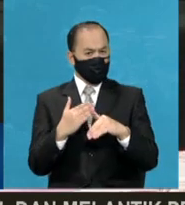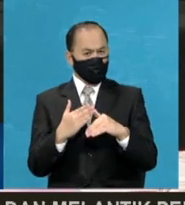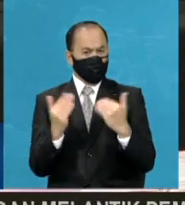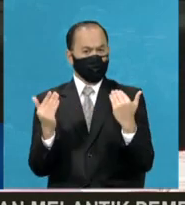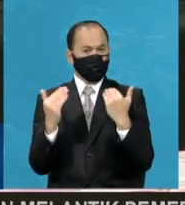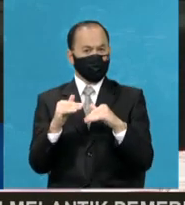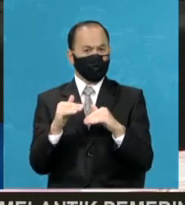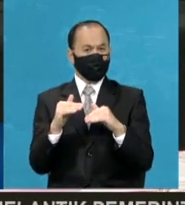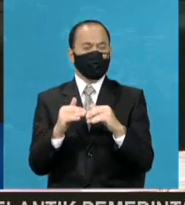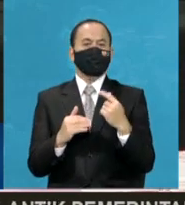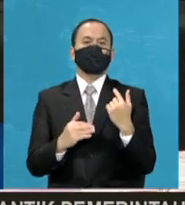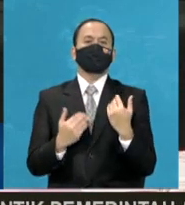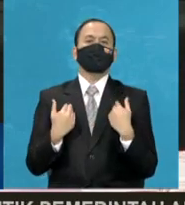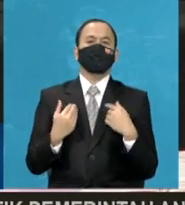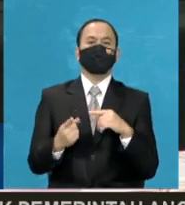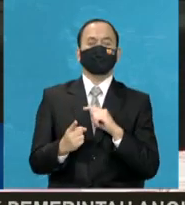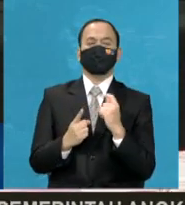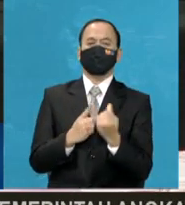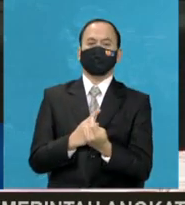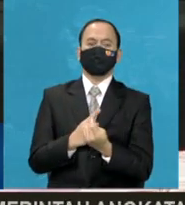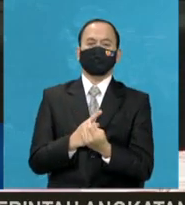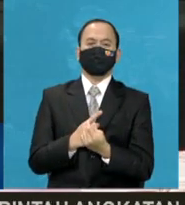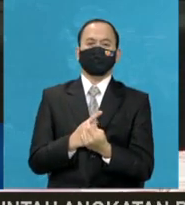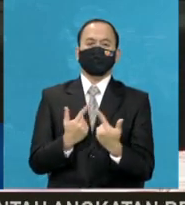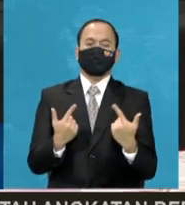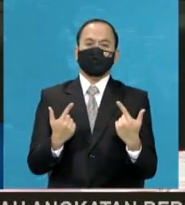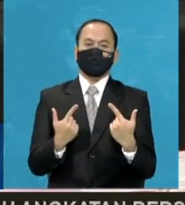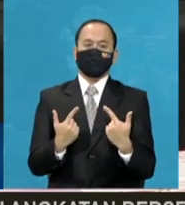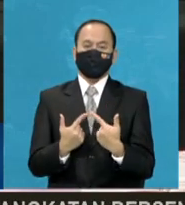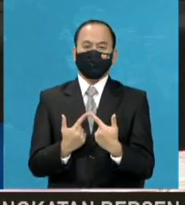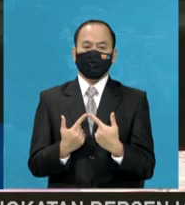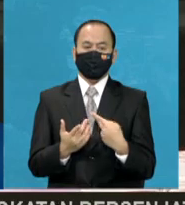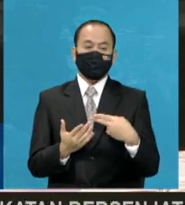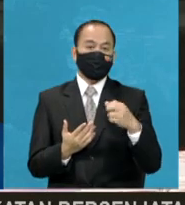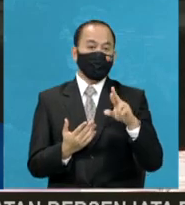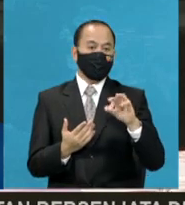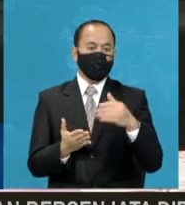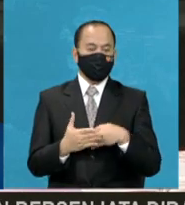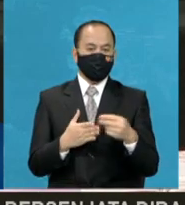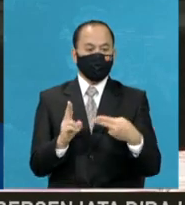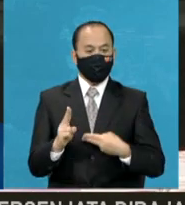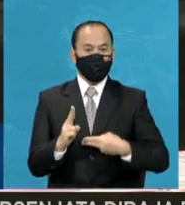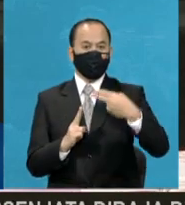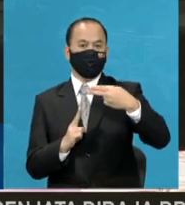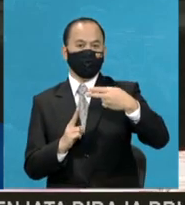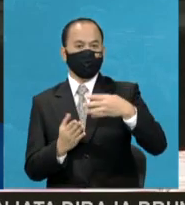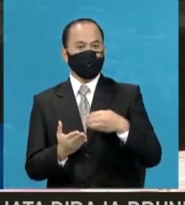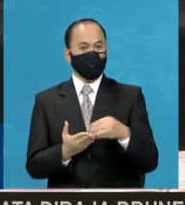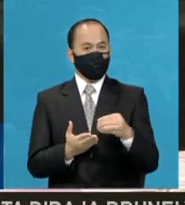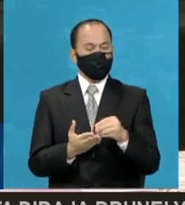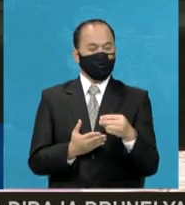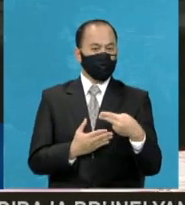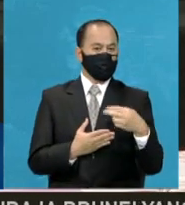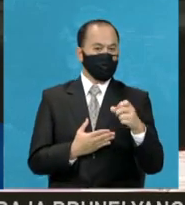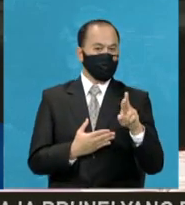tempat tanah sehingga menyebabkan harga pasaran melambung tinggi Kementrian